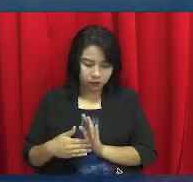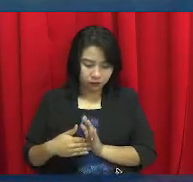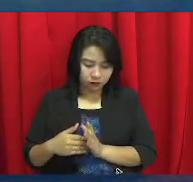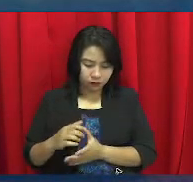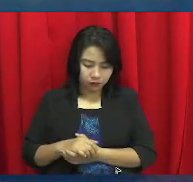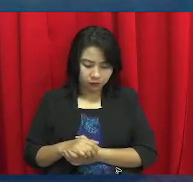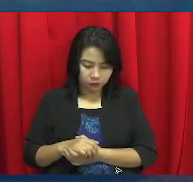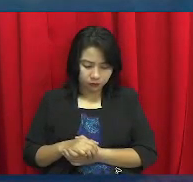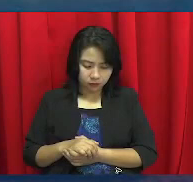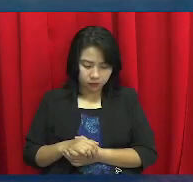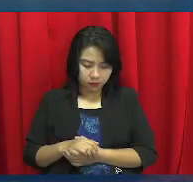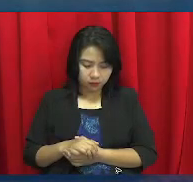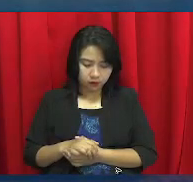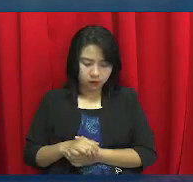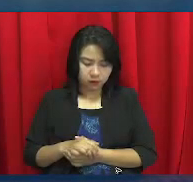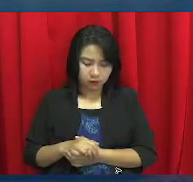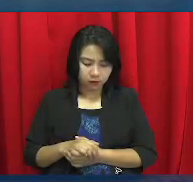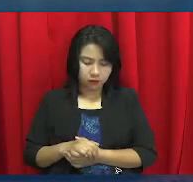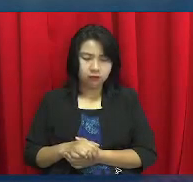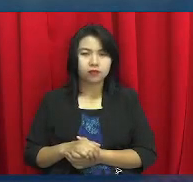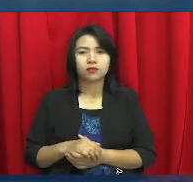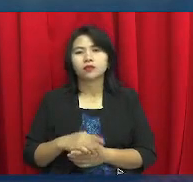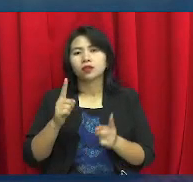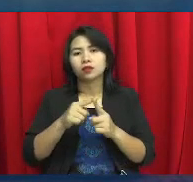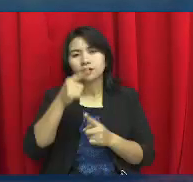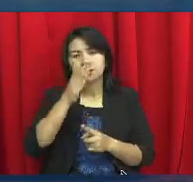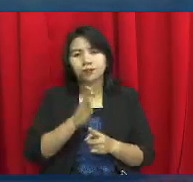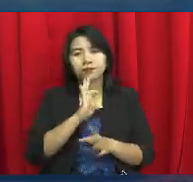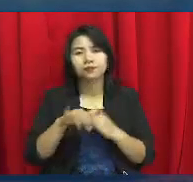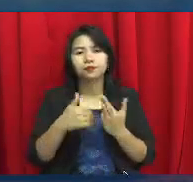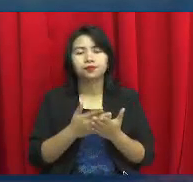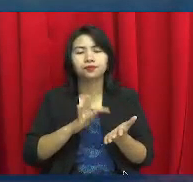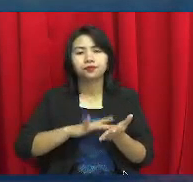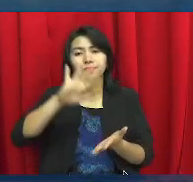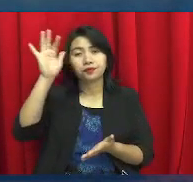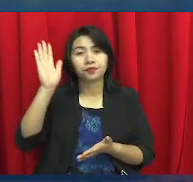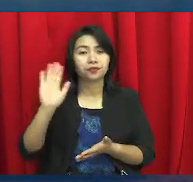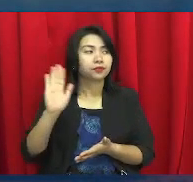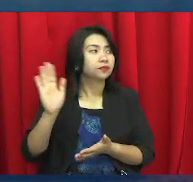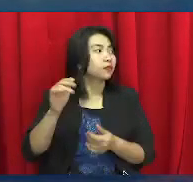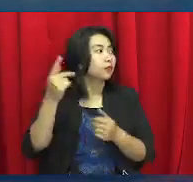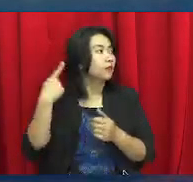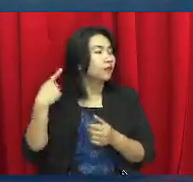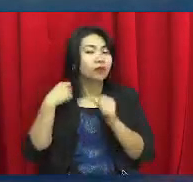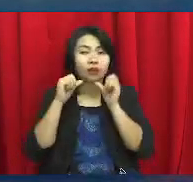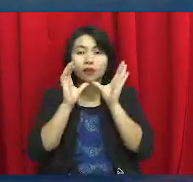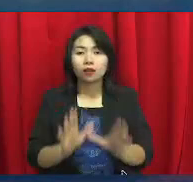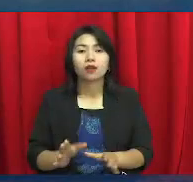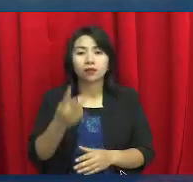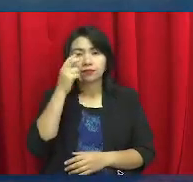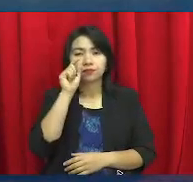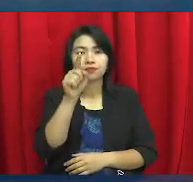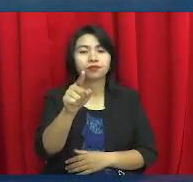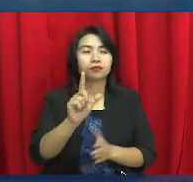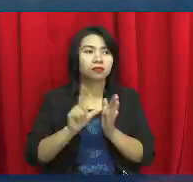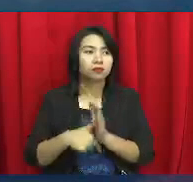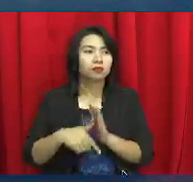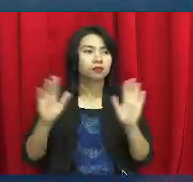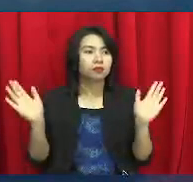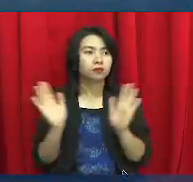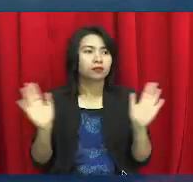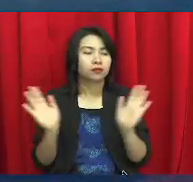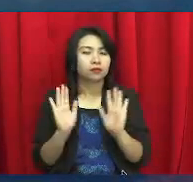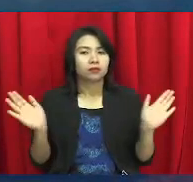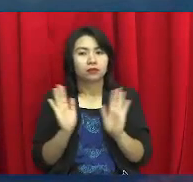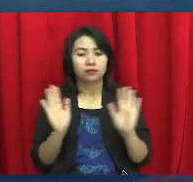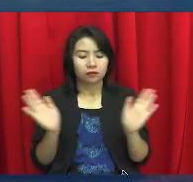on top of all of this, lagi po namin sinasabing, to God be the glory. Have a blessed Thursday, everyone. See you later, team focus, sa ating Staying